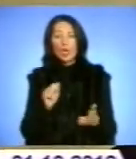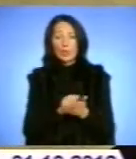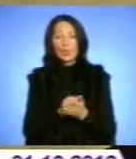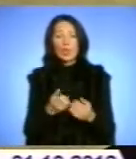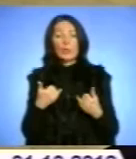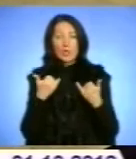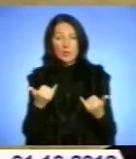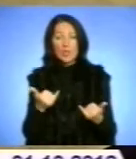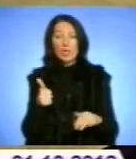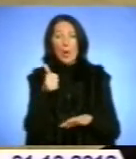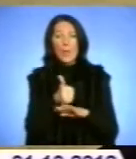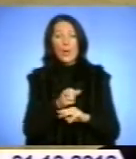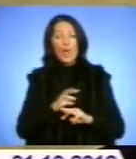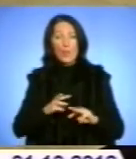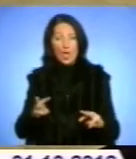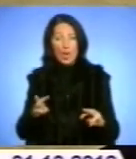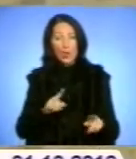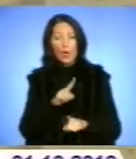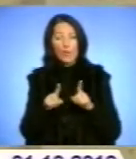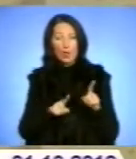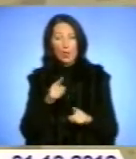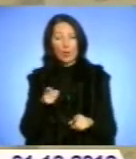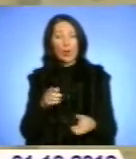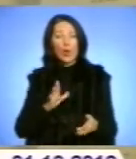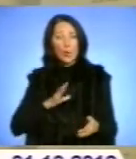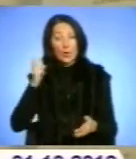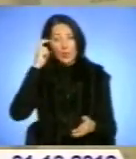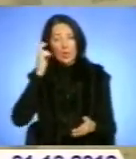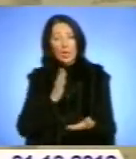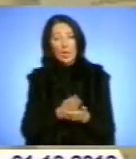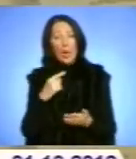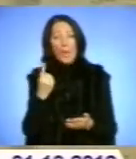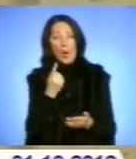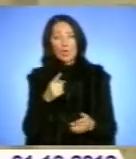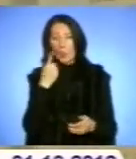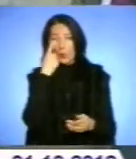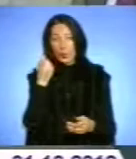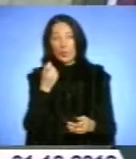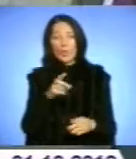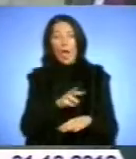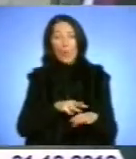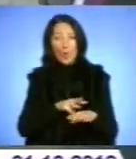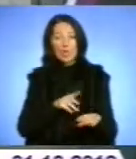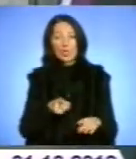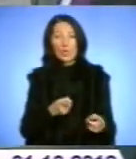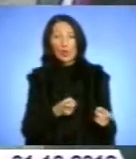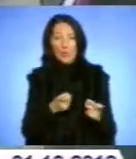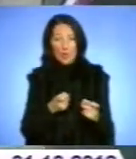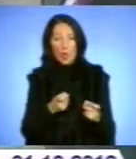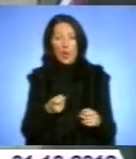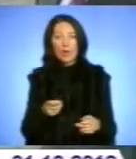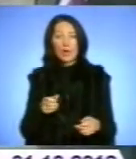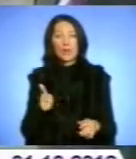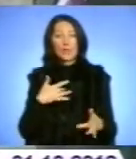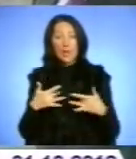прем'єру-реформатору і його перебуванню у Києві. Серед них і перше повідомлення поліції про замах у міському театрі. Перший документ датується